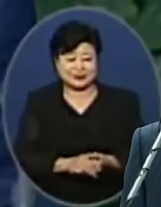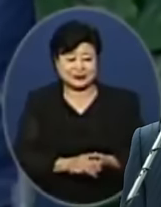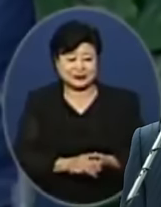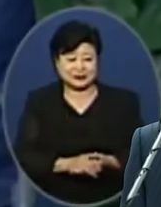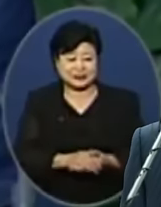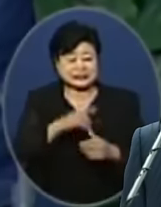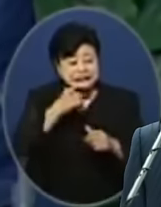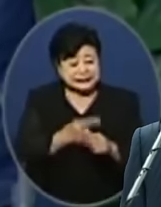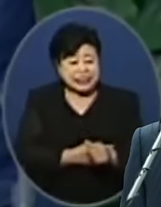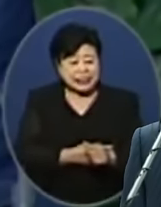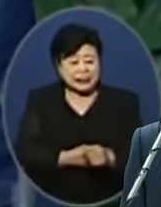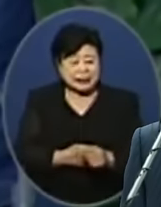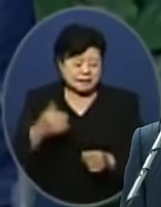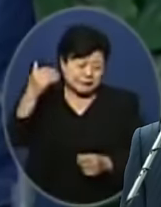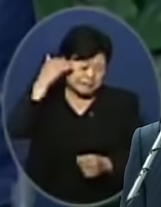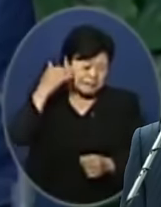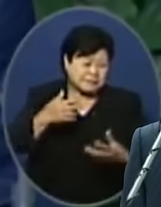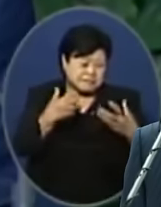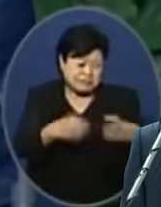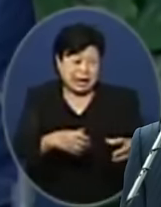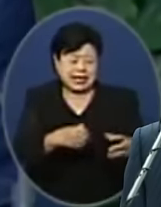우리가 자연을 훼손시켜서